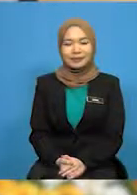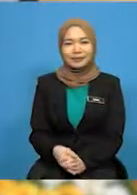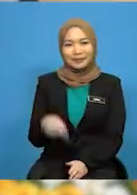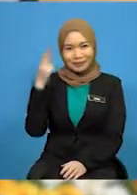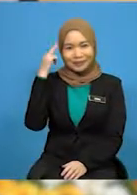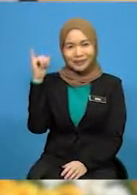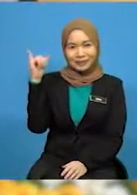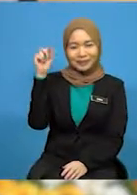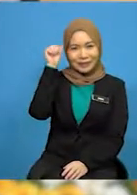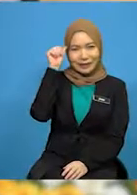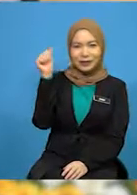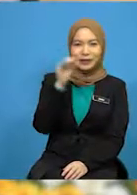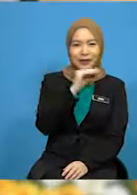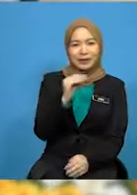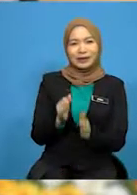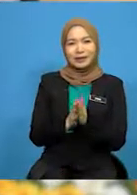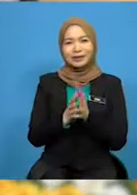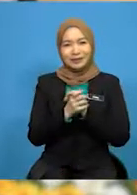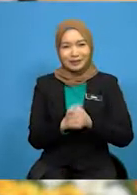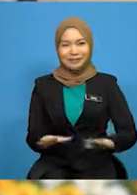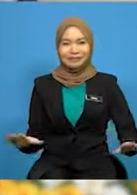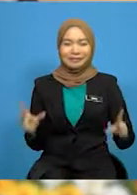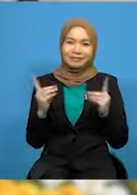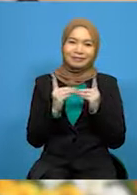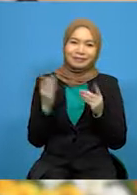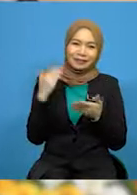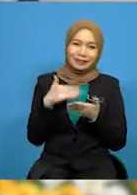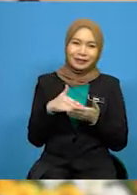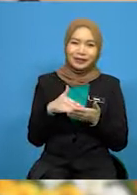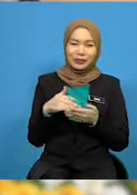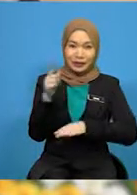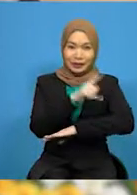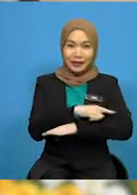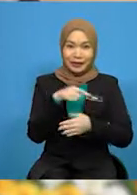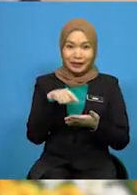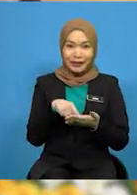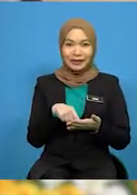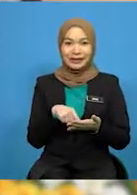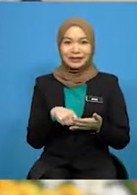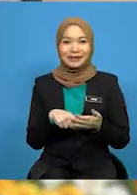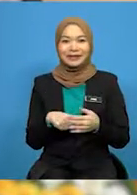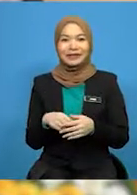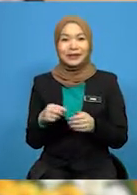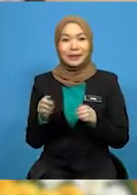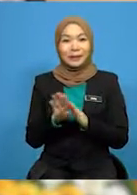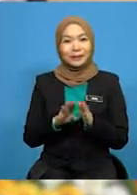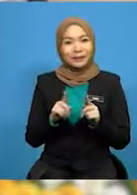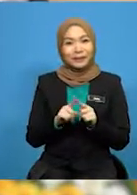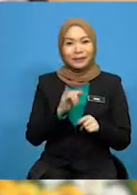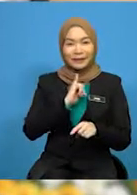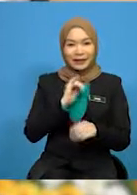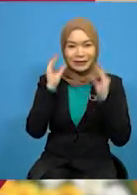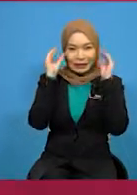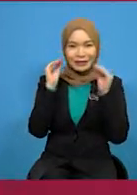Hai, Assalamualaikum dan selamat sejahtera. Berjumpa lagi dalam rancangan Sembang Santai Ekonomi bersama saya, Cikgu